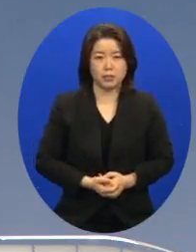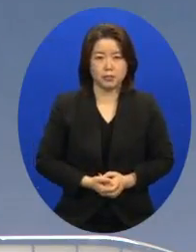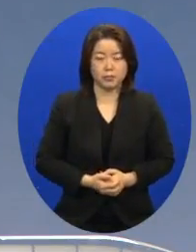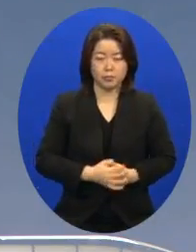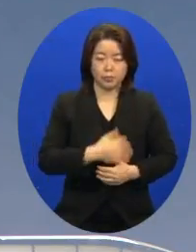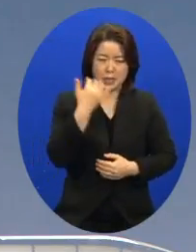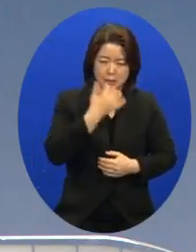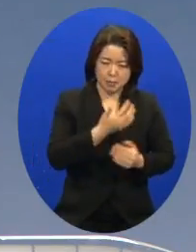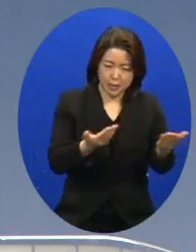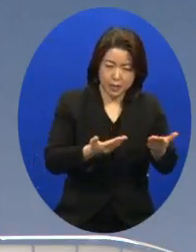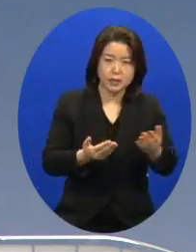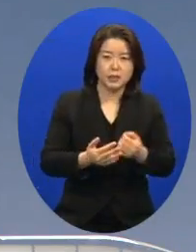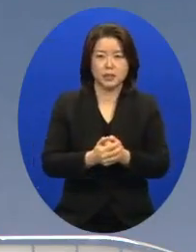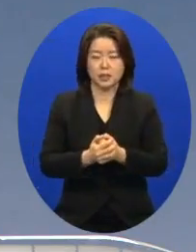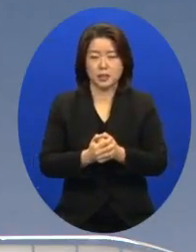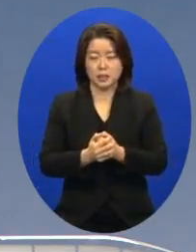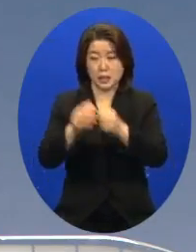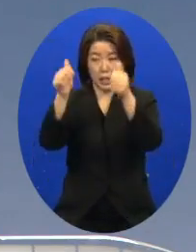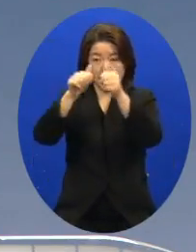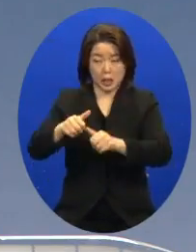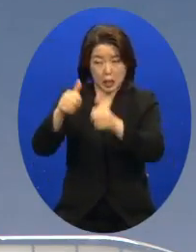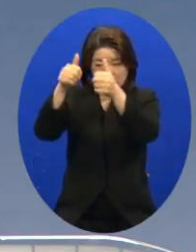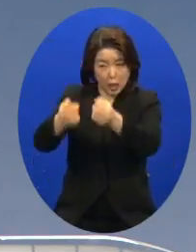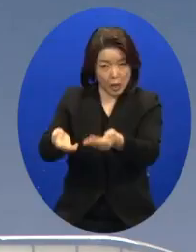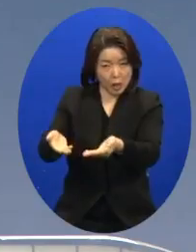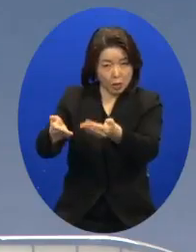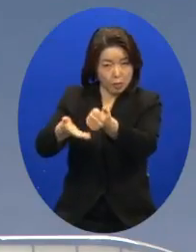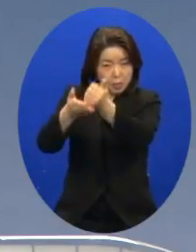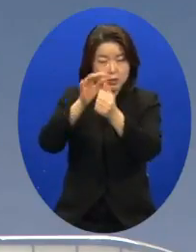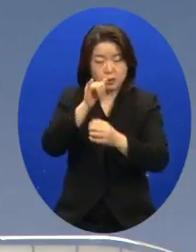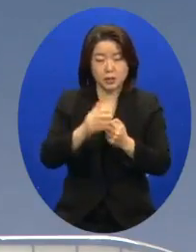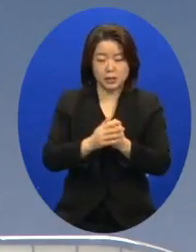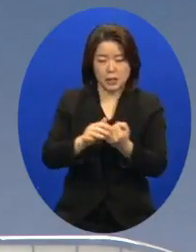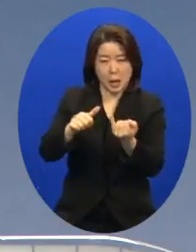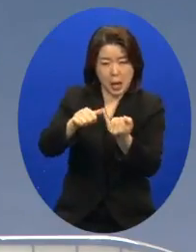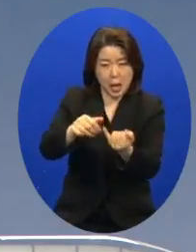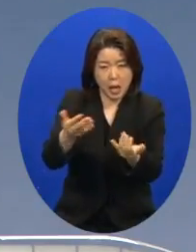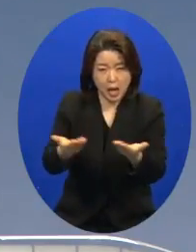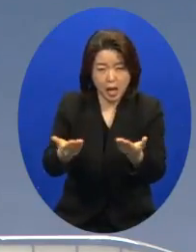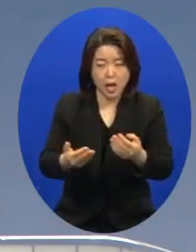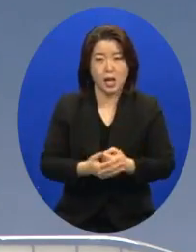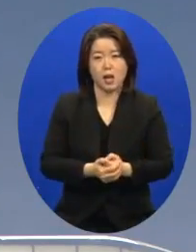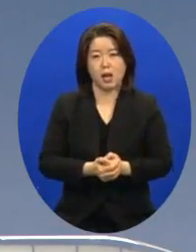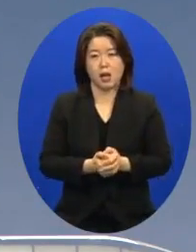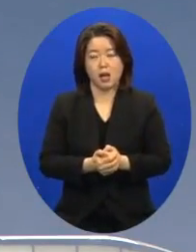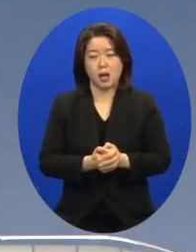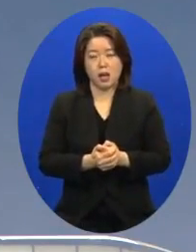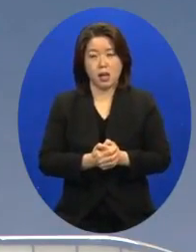음행을 하는일 우상을 숭배하는 가늠하는 1